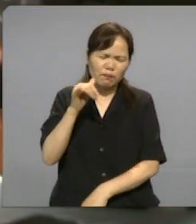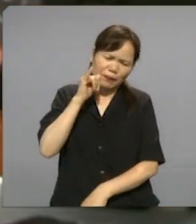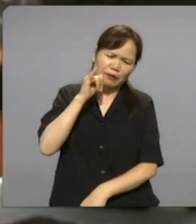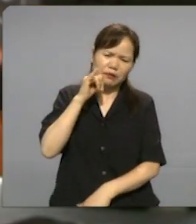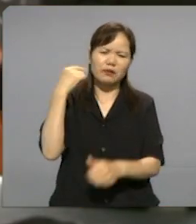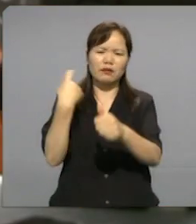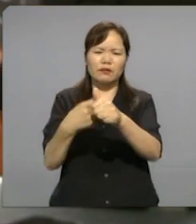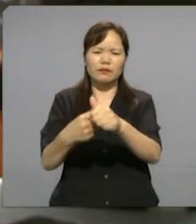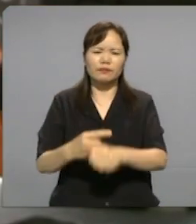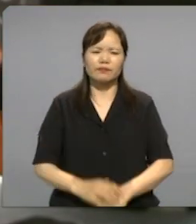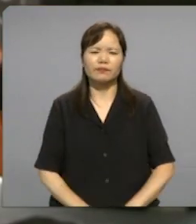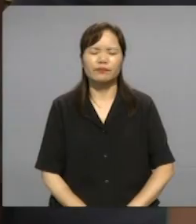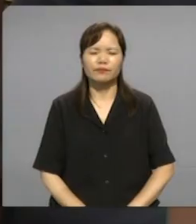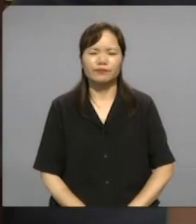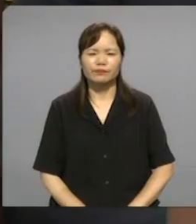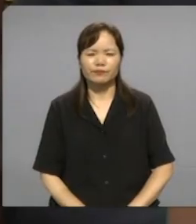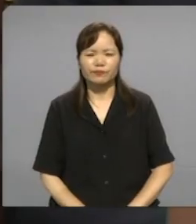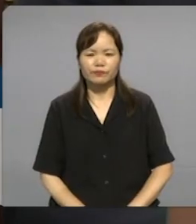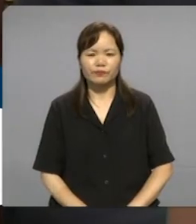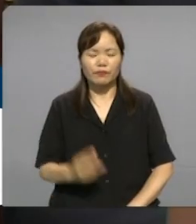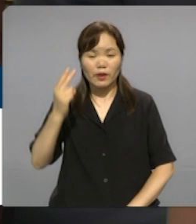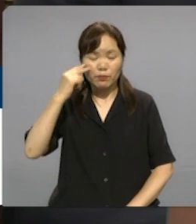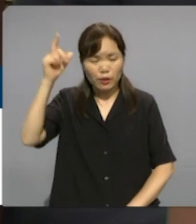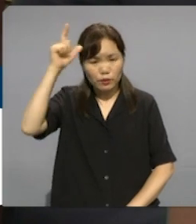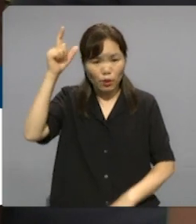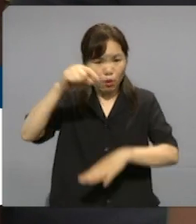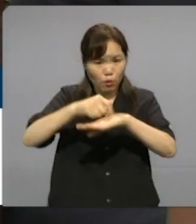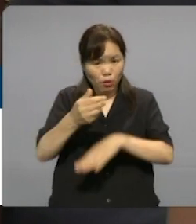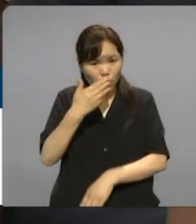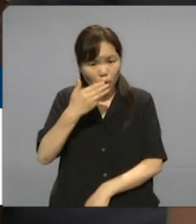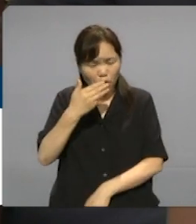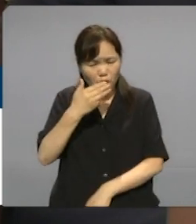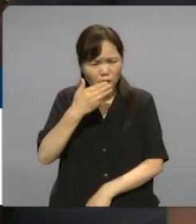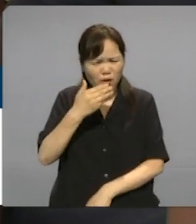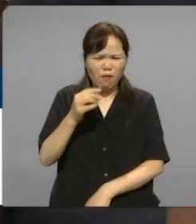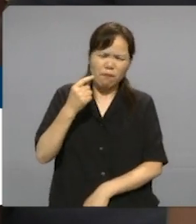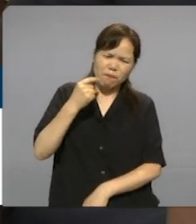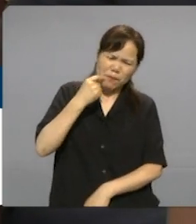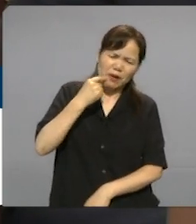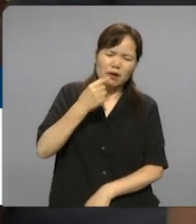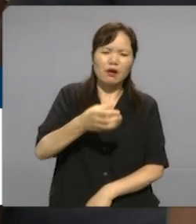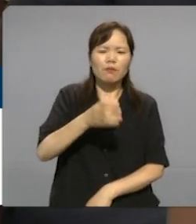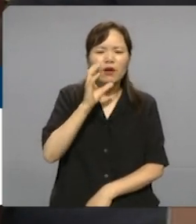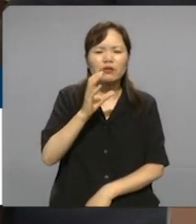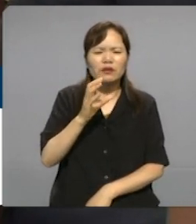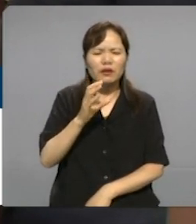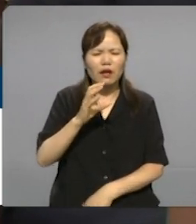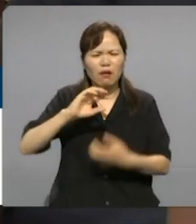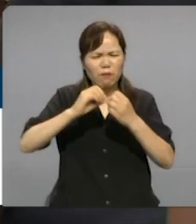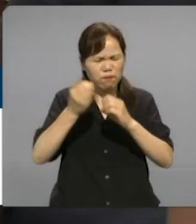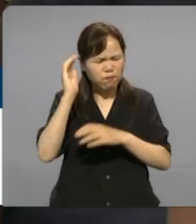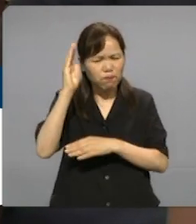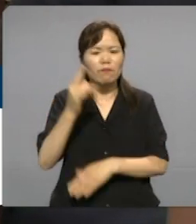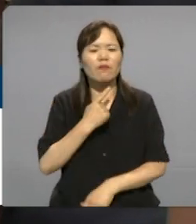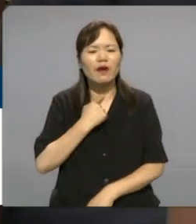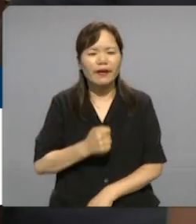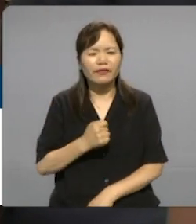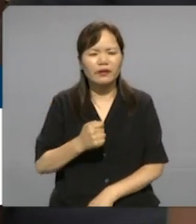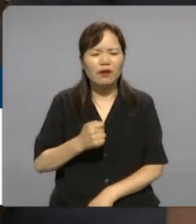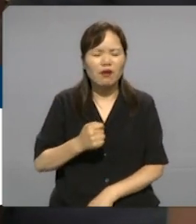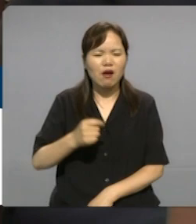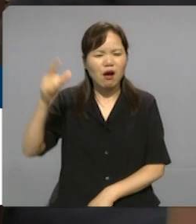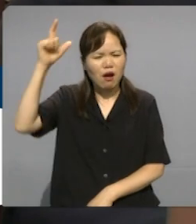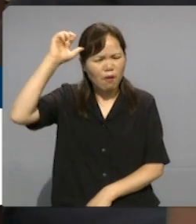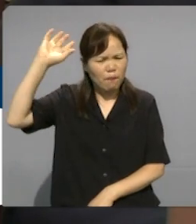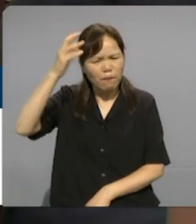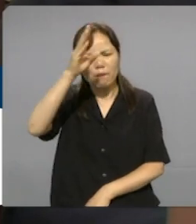원색적으로 비난했습니다. 미국산 소고기를 먹느니 청산가리를 마시겠다고 헛소리로 떠들던